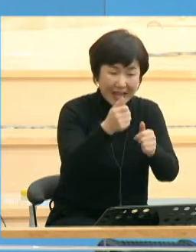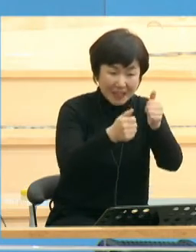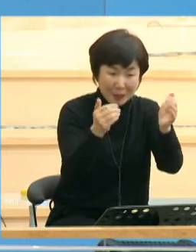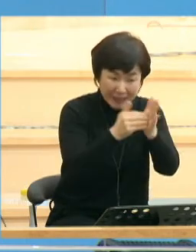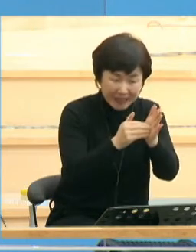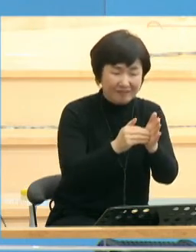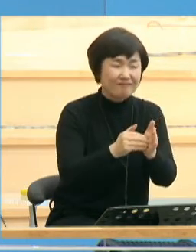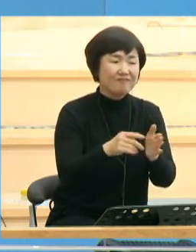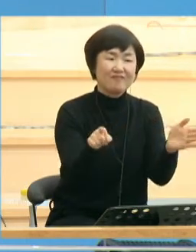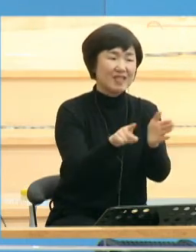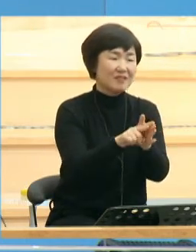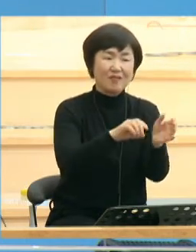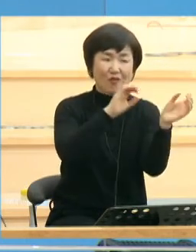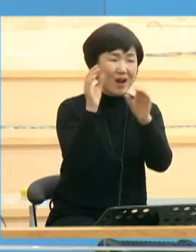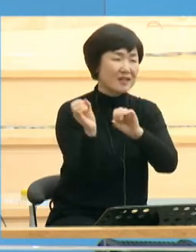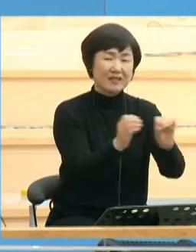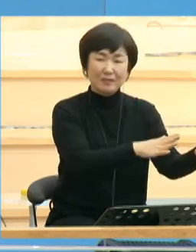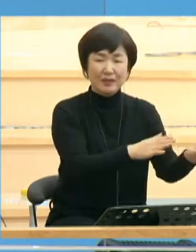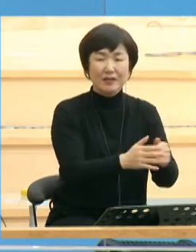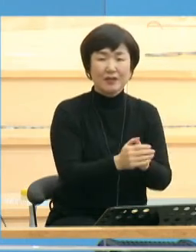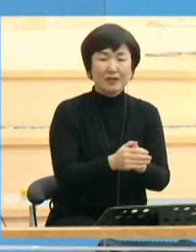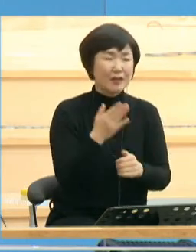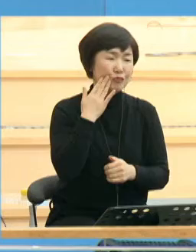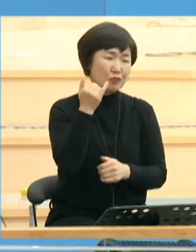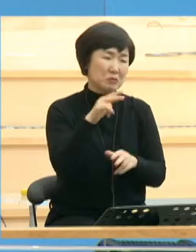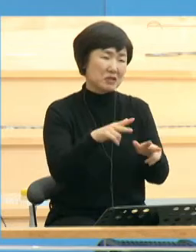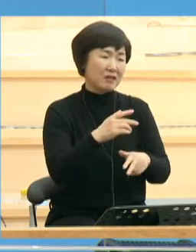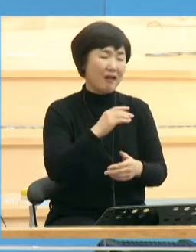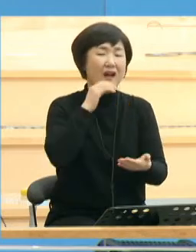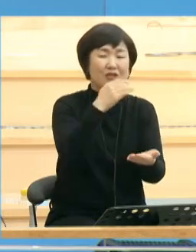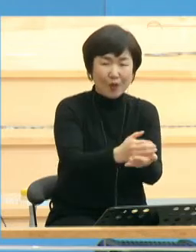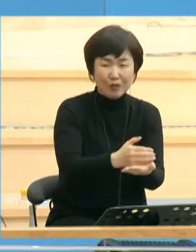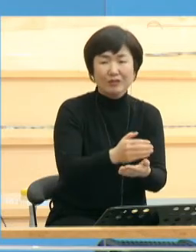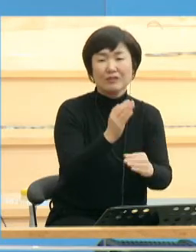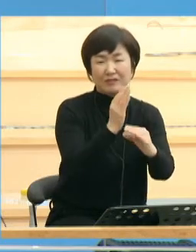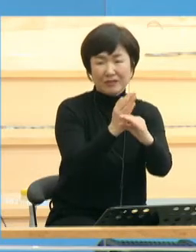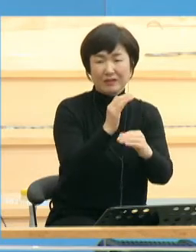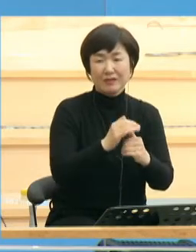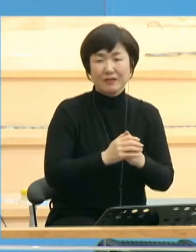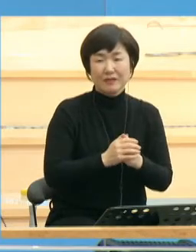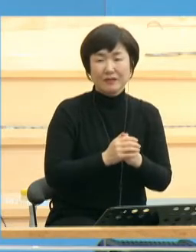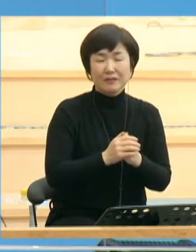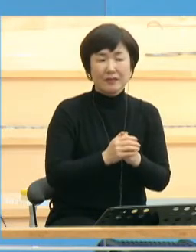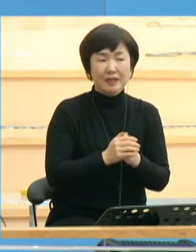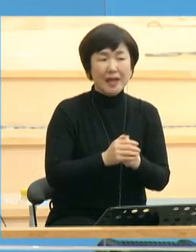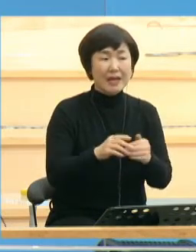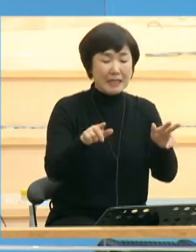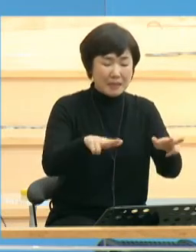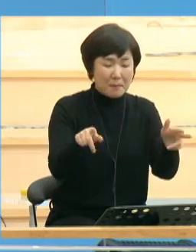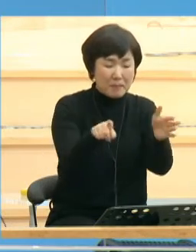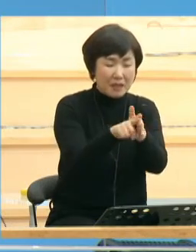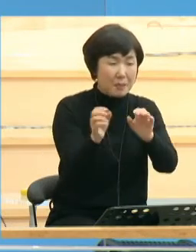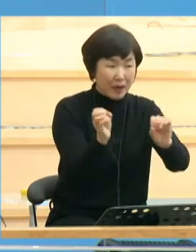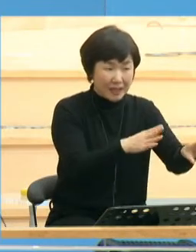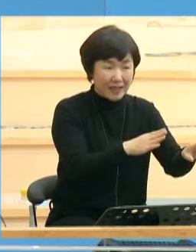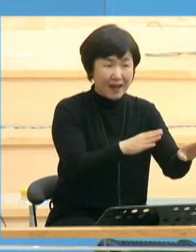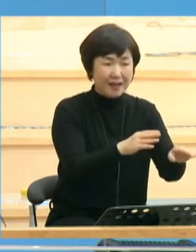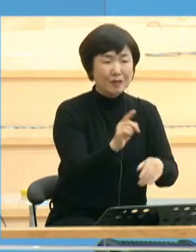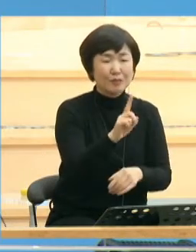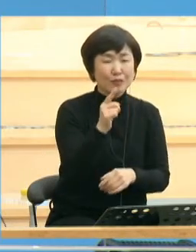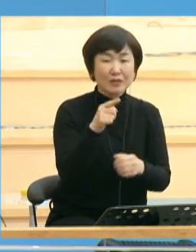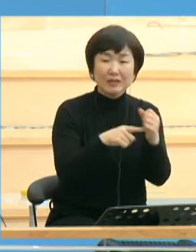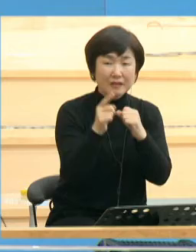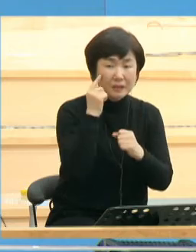빠이빠이 부모들이 솟고 있는 거죠 여러분 여기에 믿음을 버린다 라는 말은 어떤 의미가 판 b 있냐면